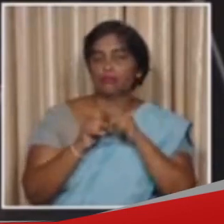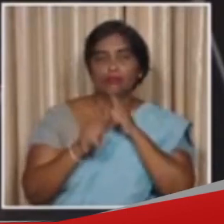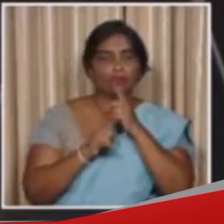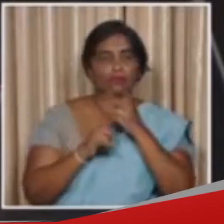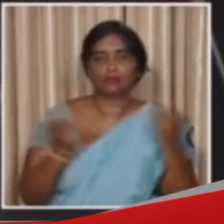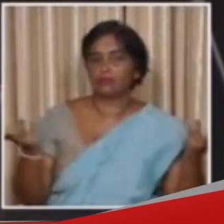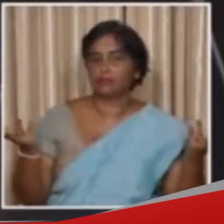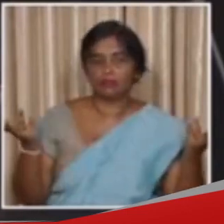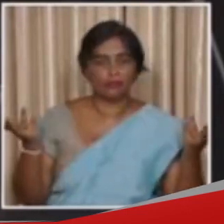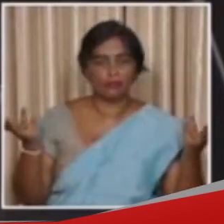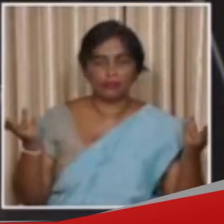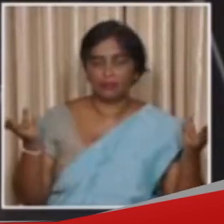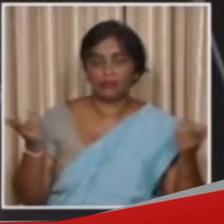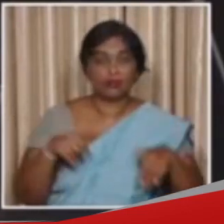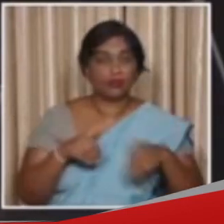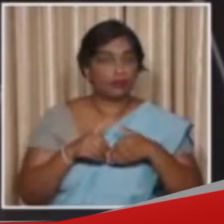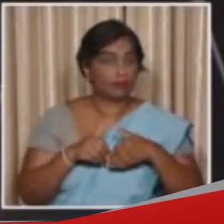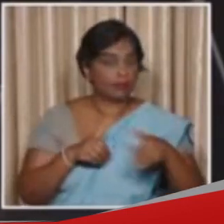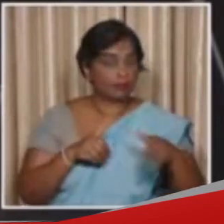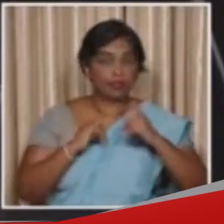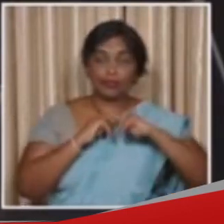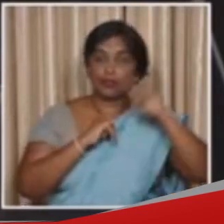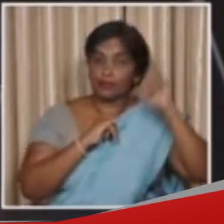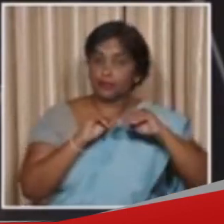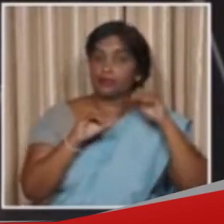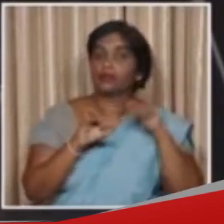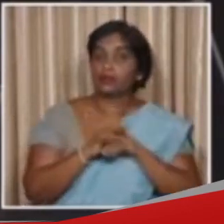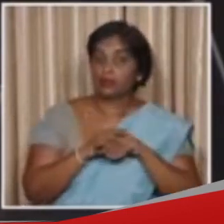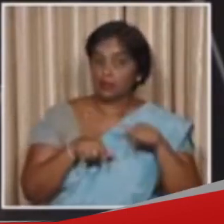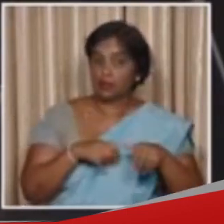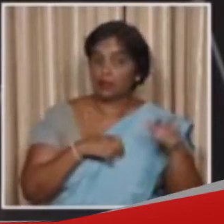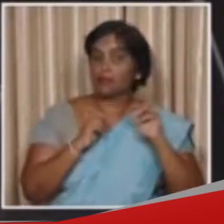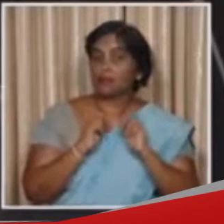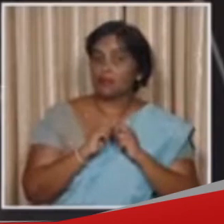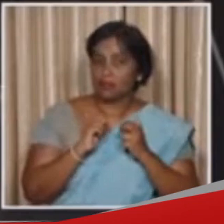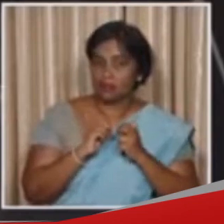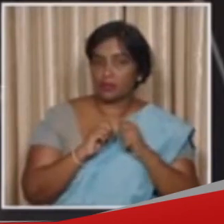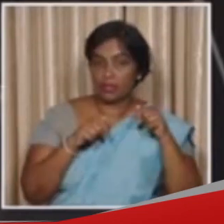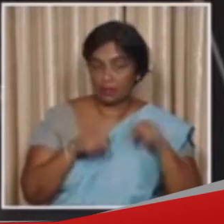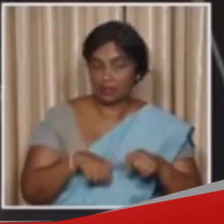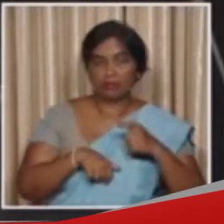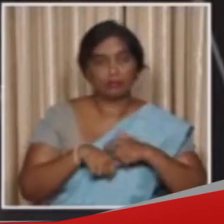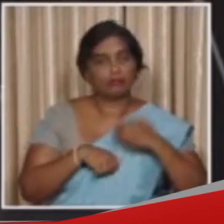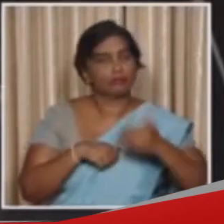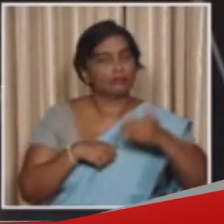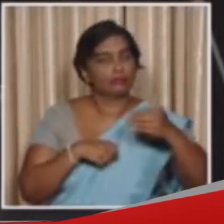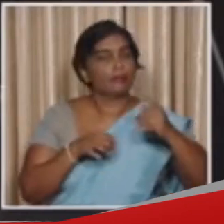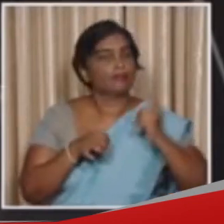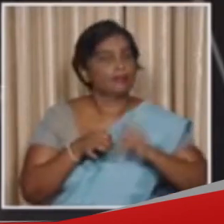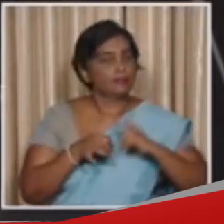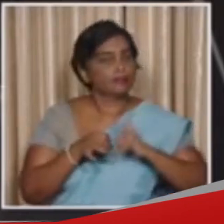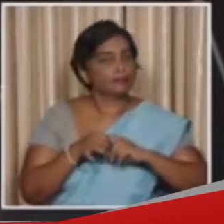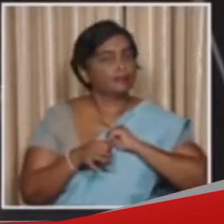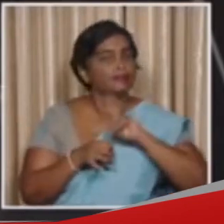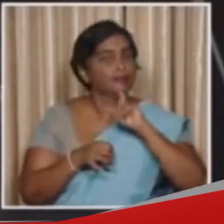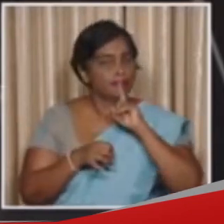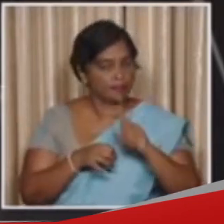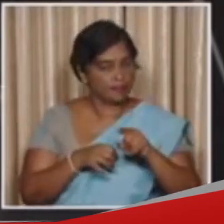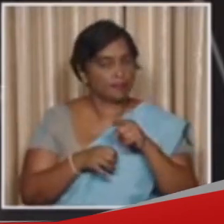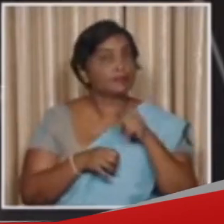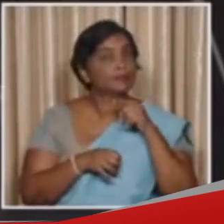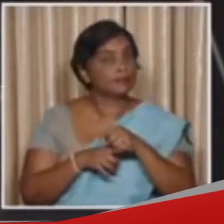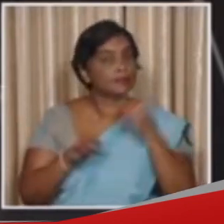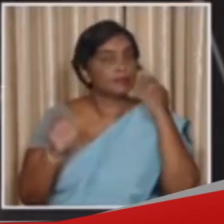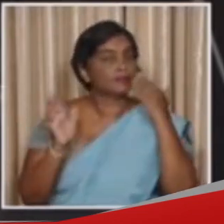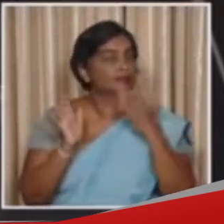නැහැ. පවතින විශ්වවිද්‍යාලවල මේ තියෙන ගැටලු. මම දැන් මේ කාලයත් තිස්සේ මේ ප්‍රශ්න ඔබට යොමු කරේ මේක